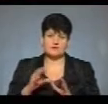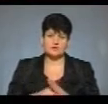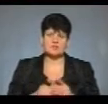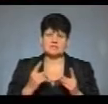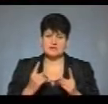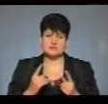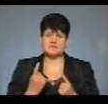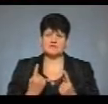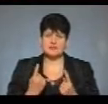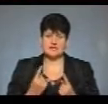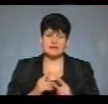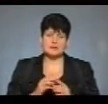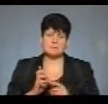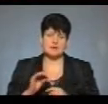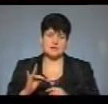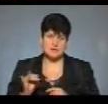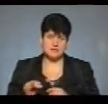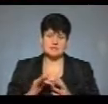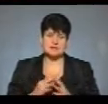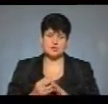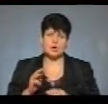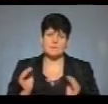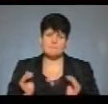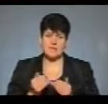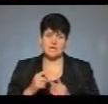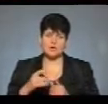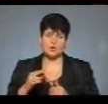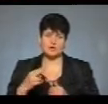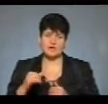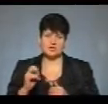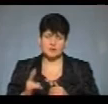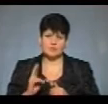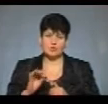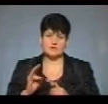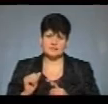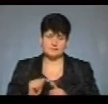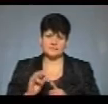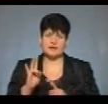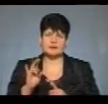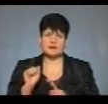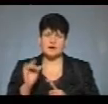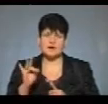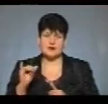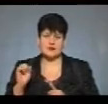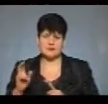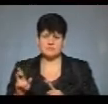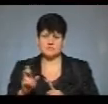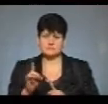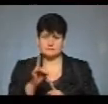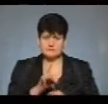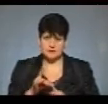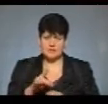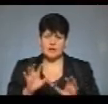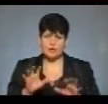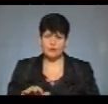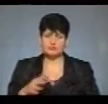селище міського типу Великі Бірки, села Малий Ходачків та Костянтинівка. У Нараївській сільській громаді Бережанського району на голову